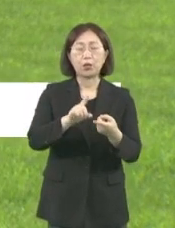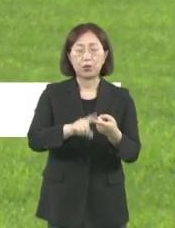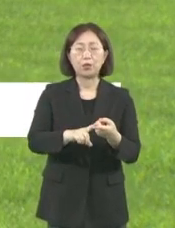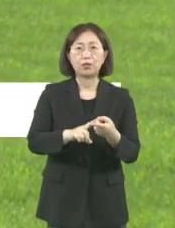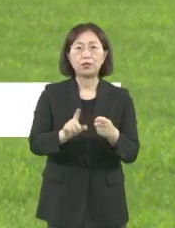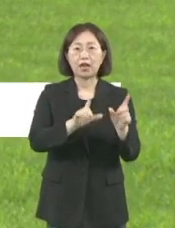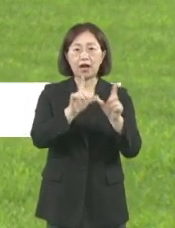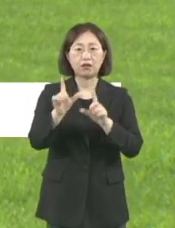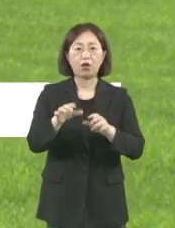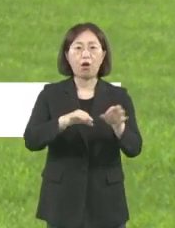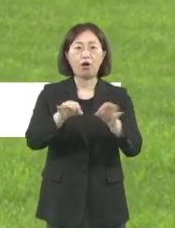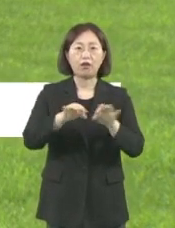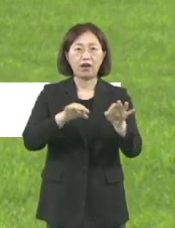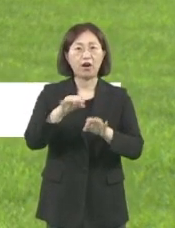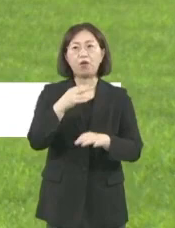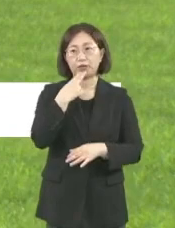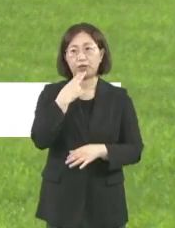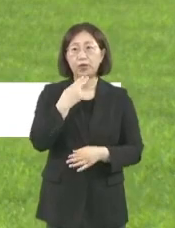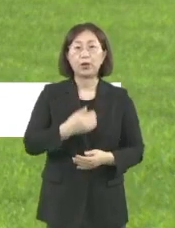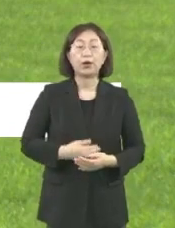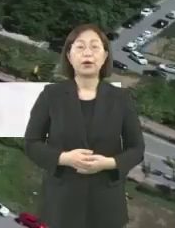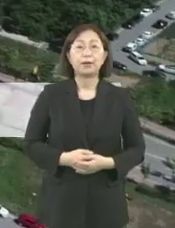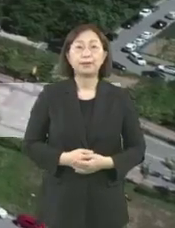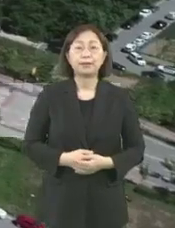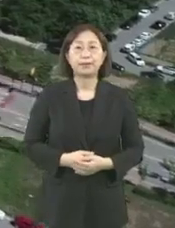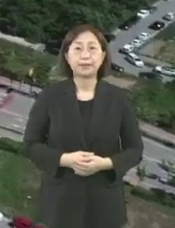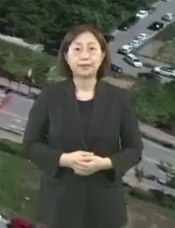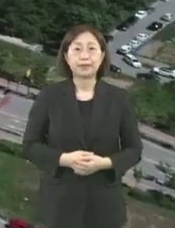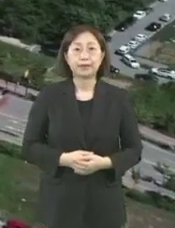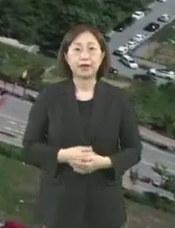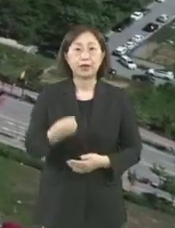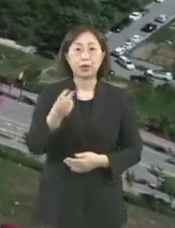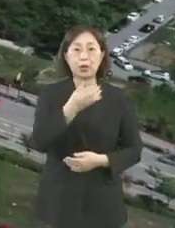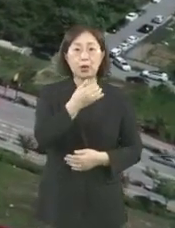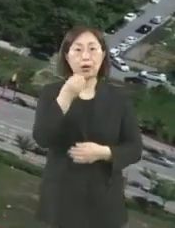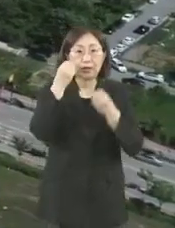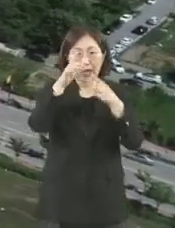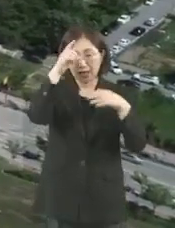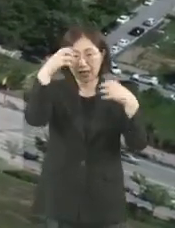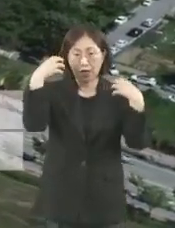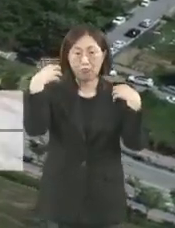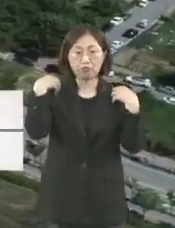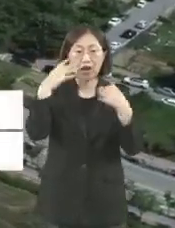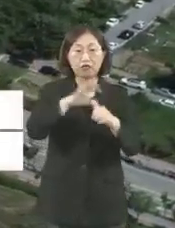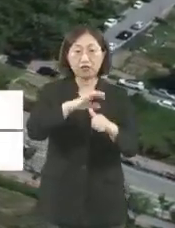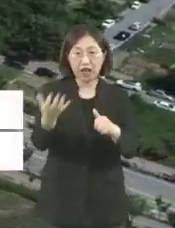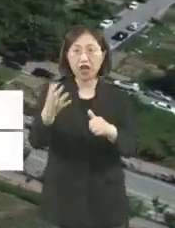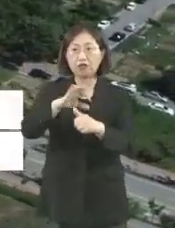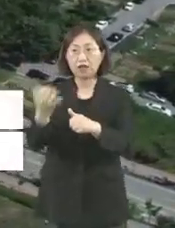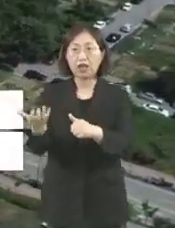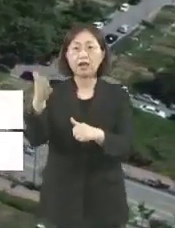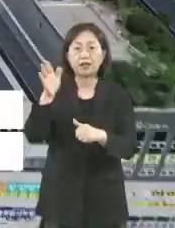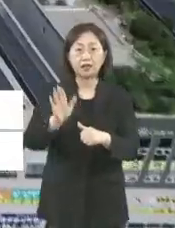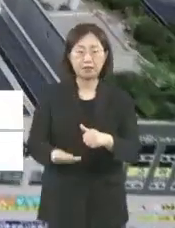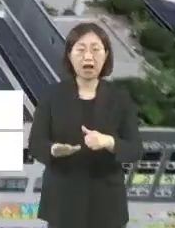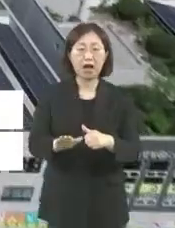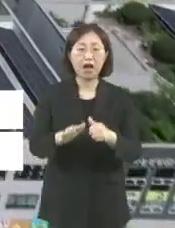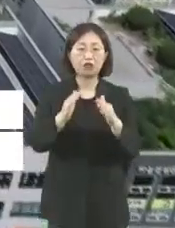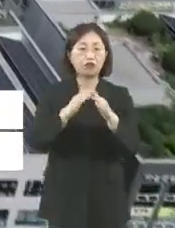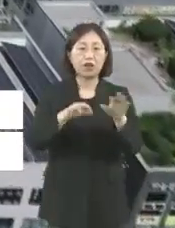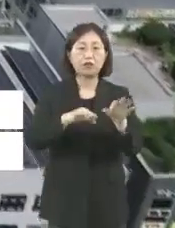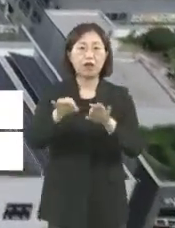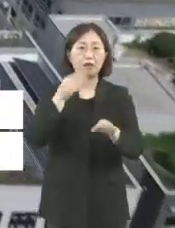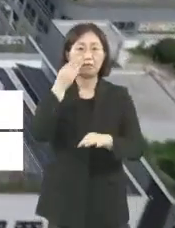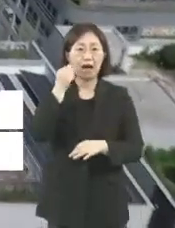벌의 자체가 좀 이루어지고 있지 않는 것 같습니다 아울러 새 정부 들어 규제 완화에도 불구하고 주택 시장이 얼어붙으면서